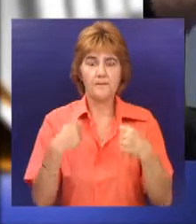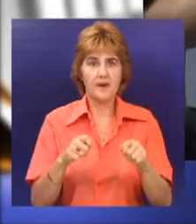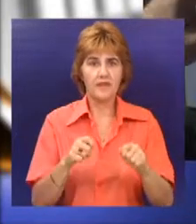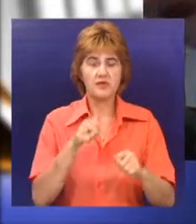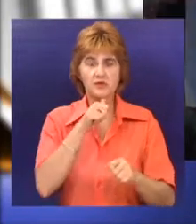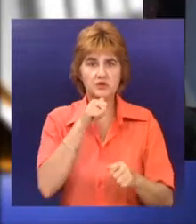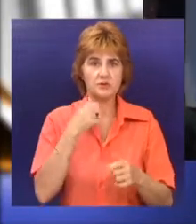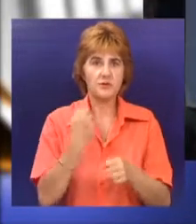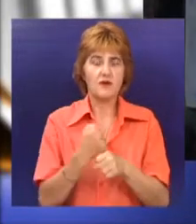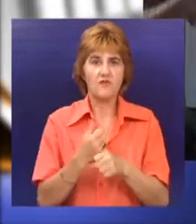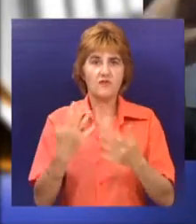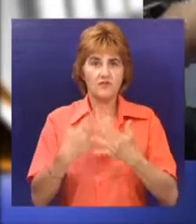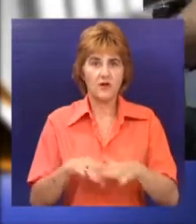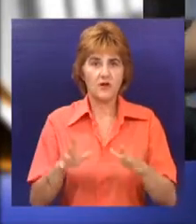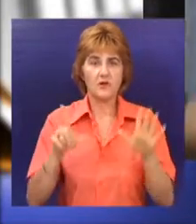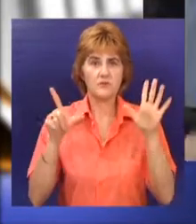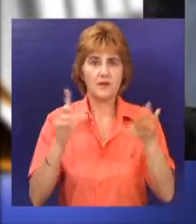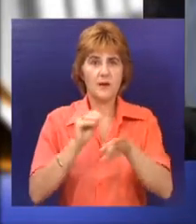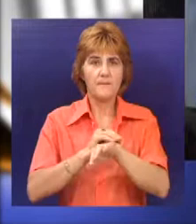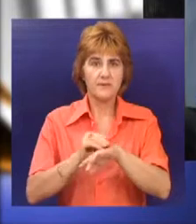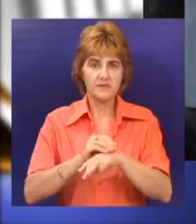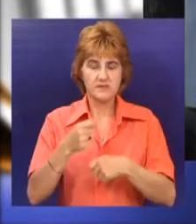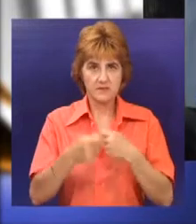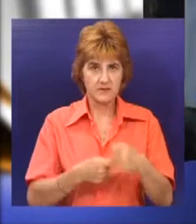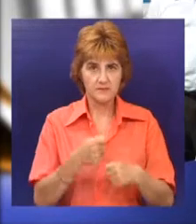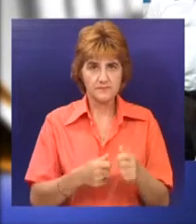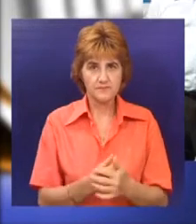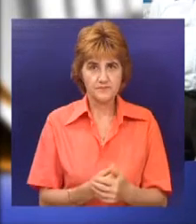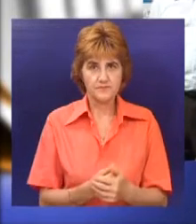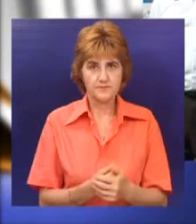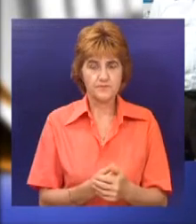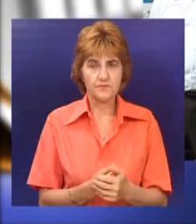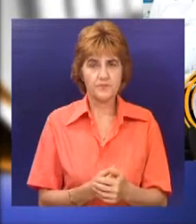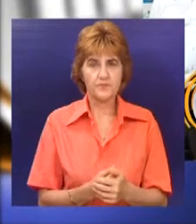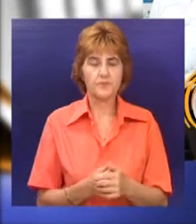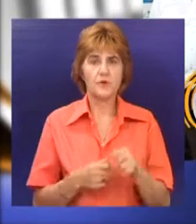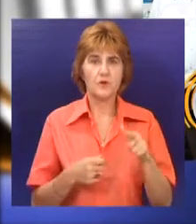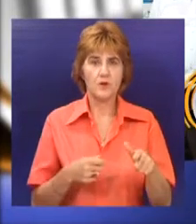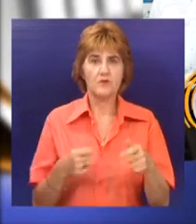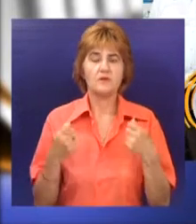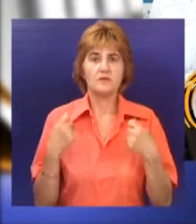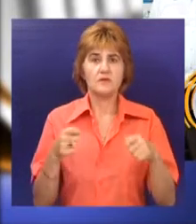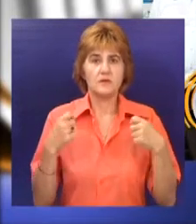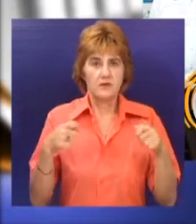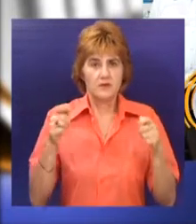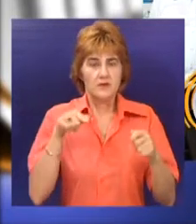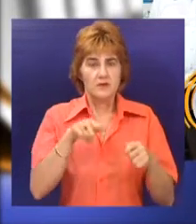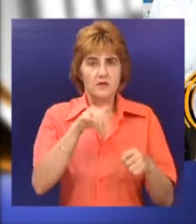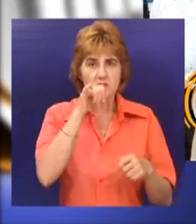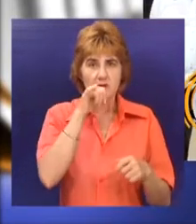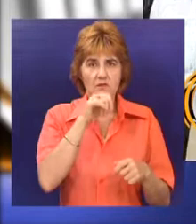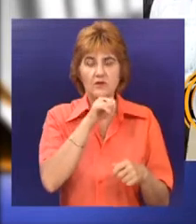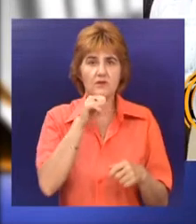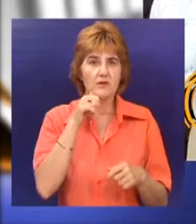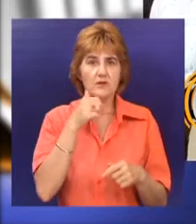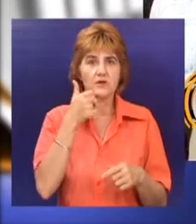preduzeće Potiski vodovodi u roku od 7 meseci. Značaj izgradnje ovog magistralnog voda